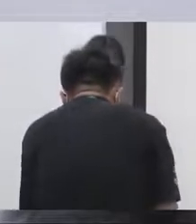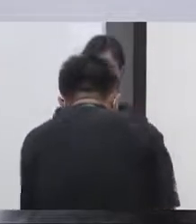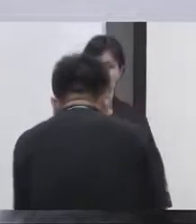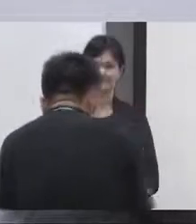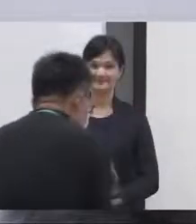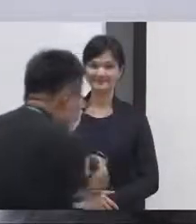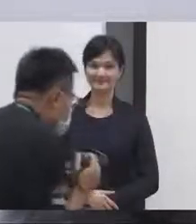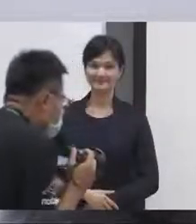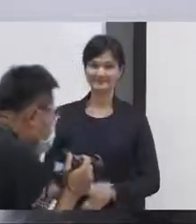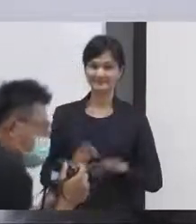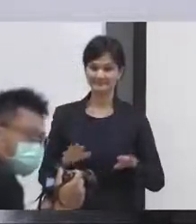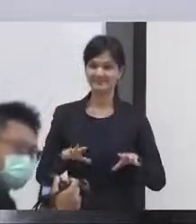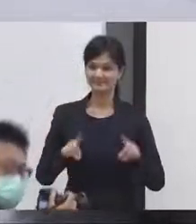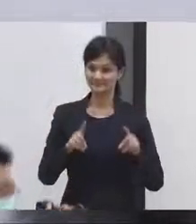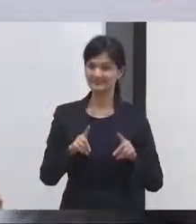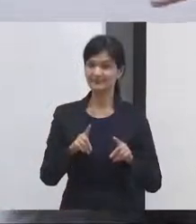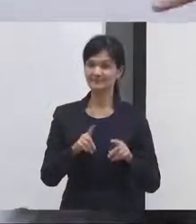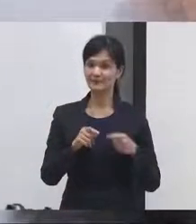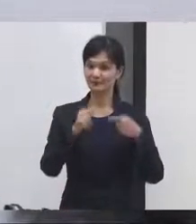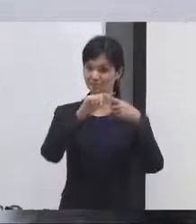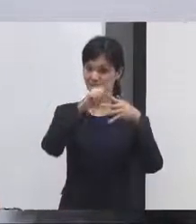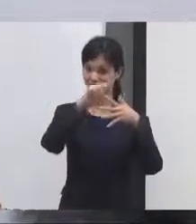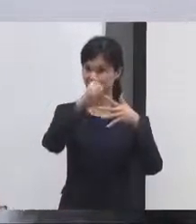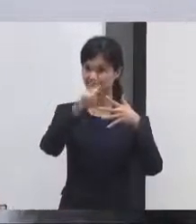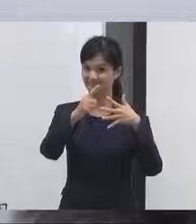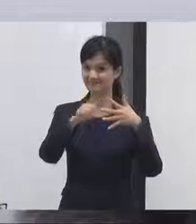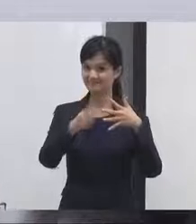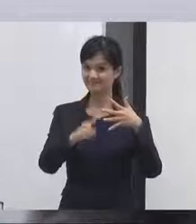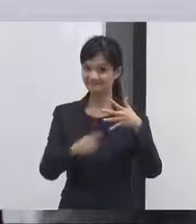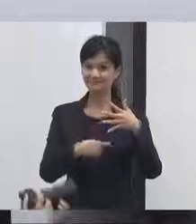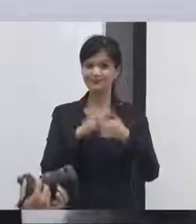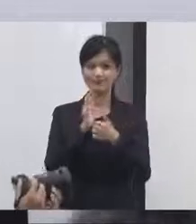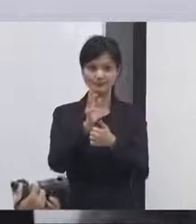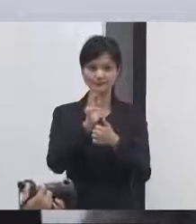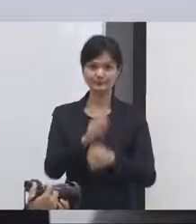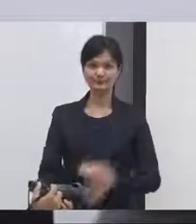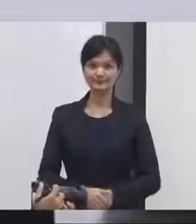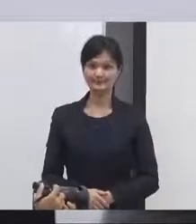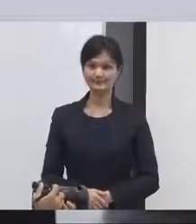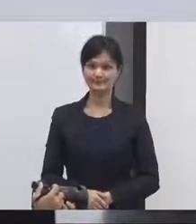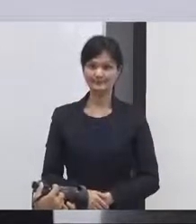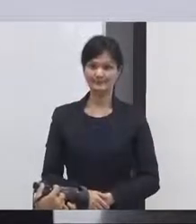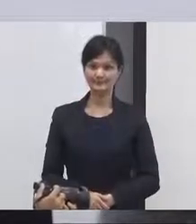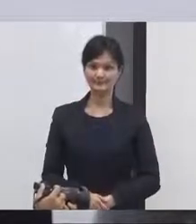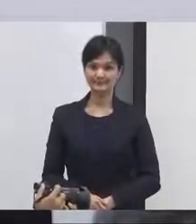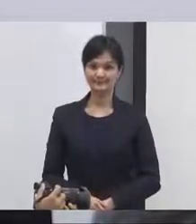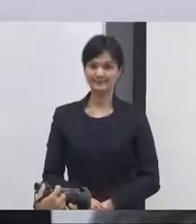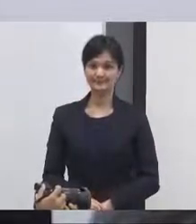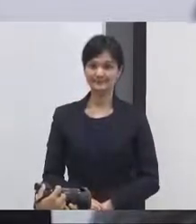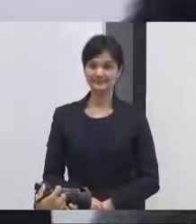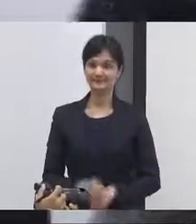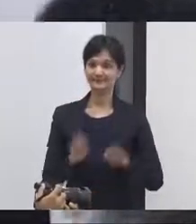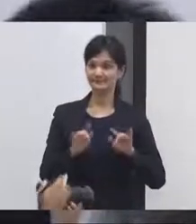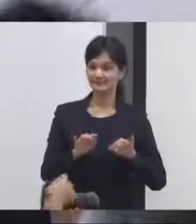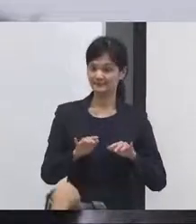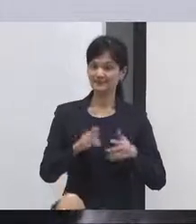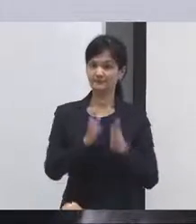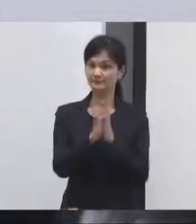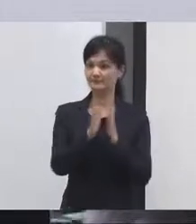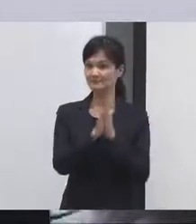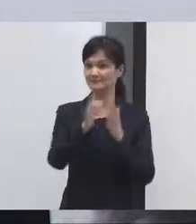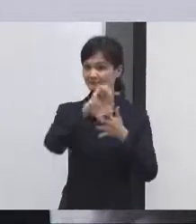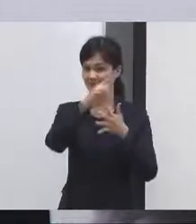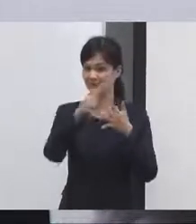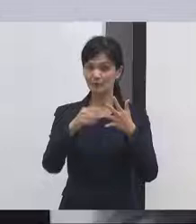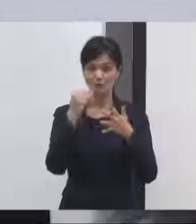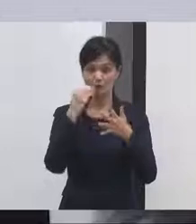那我这边就先从上面的问题开始去做询问。那原则上会 Slido 的排序基本上越多